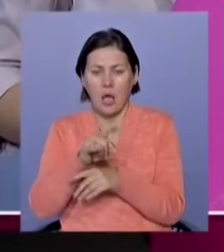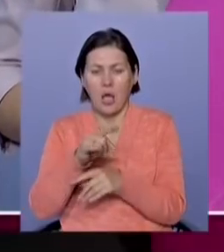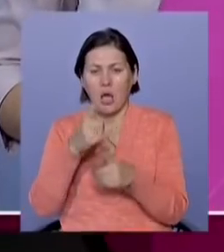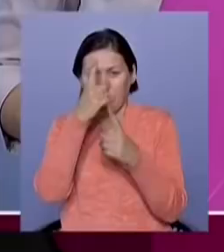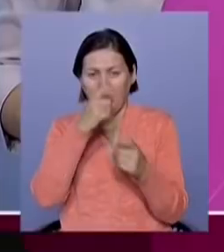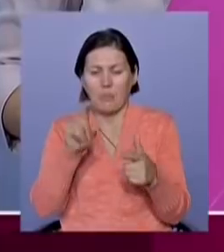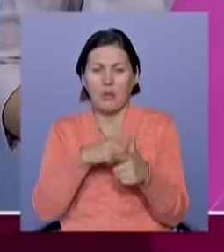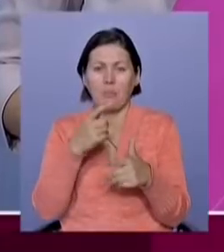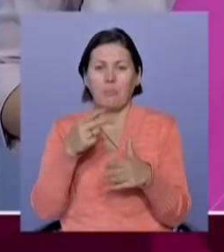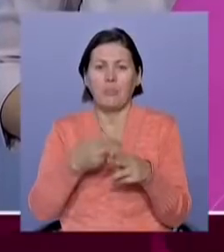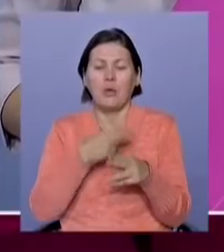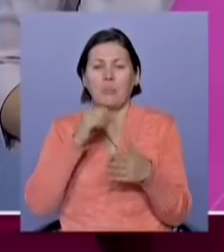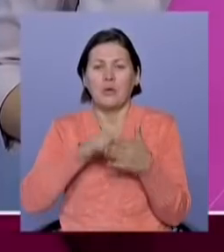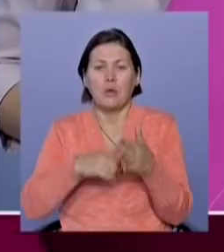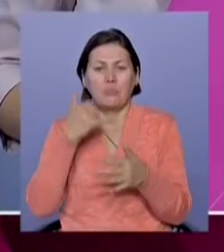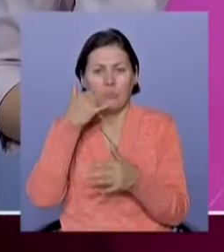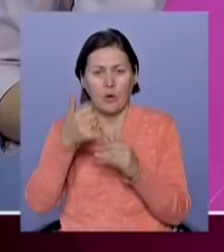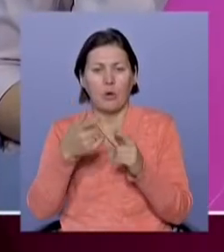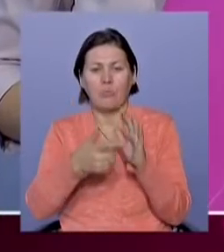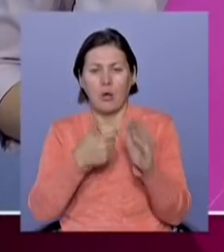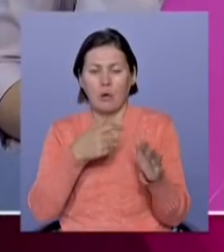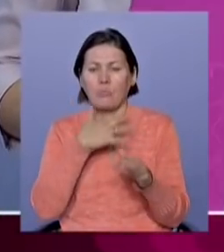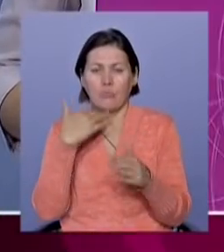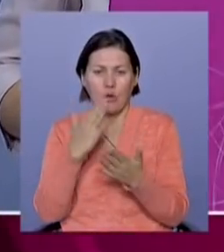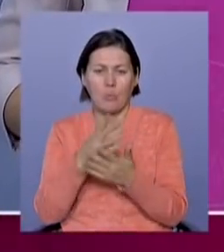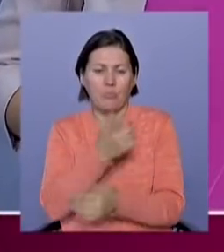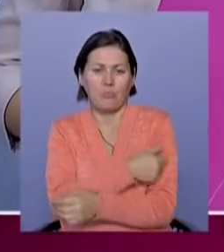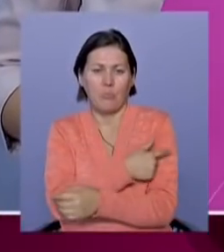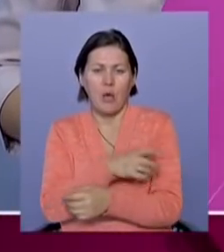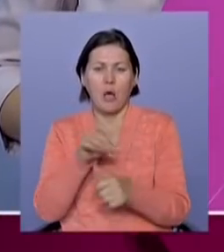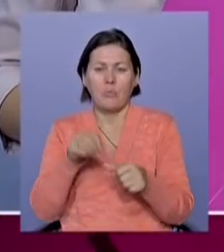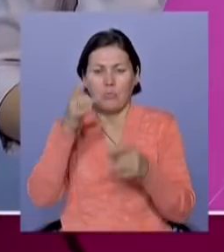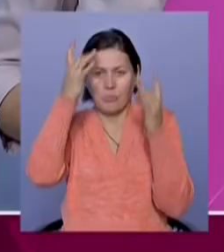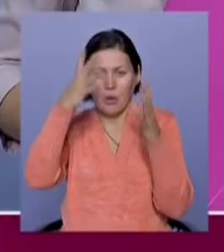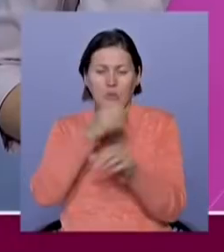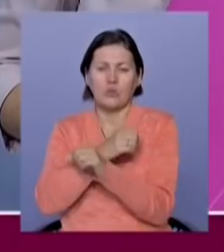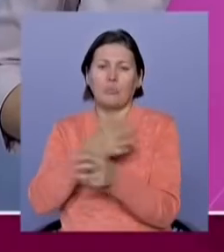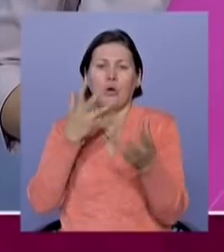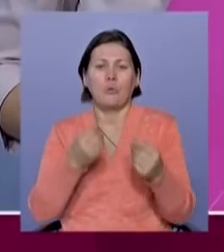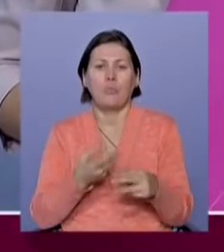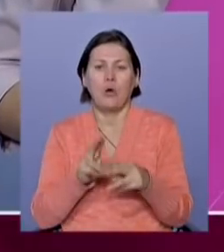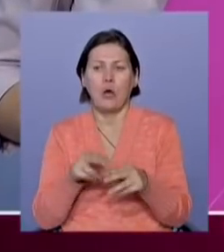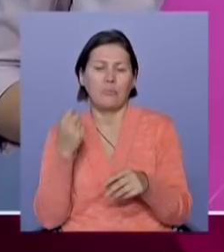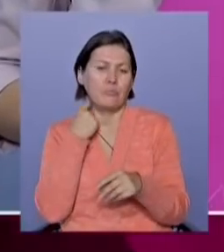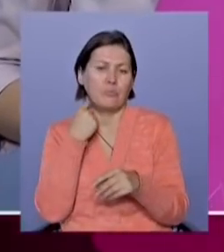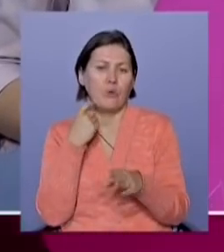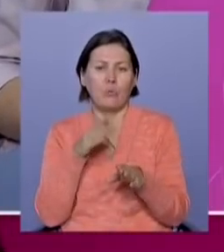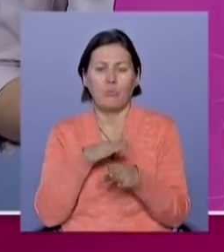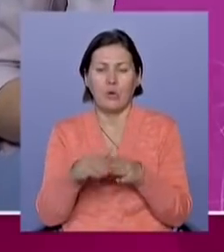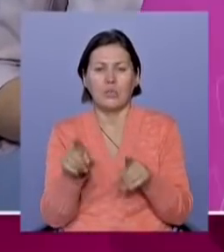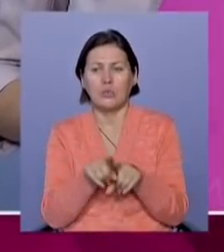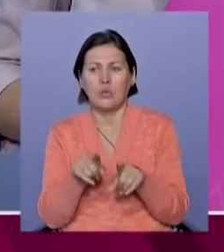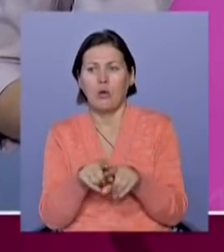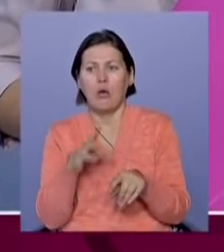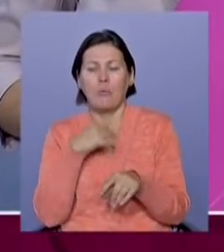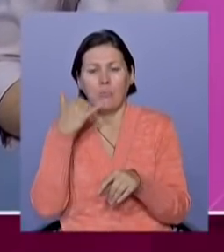немесе негізсіз қоңырау шалып шақыратындар да аз емес екен. Әсіресе мереке және демалыс күндері араққа сылқия тойып алып, ерігіп